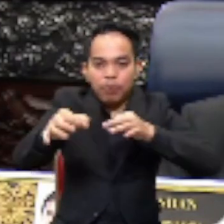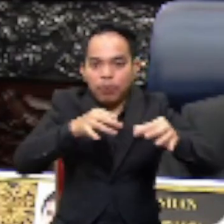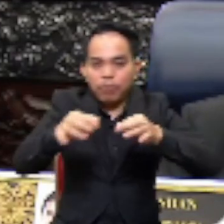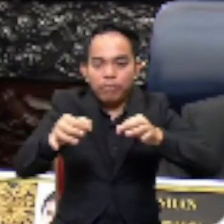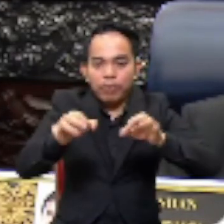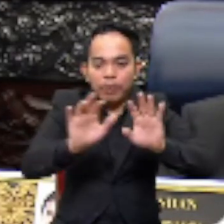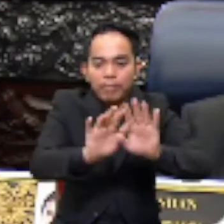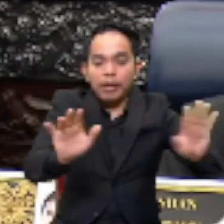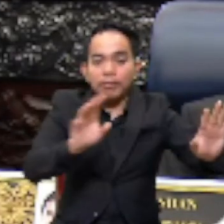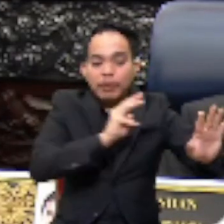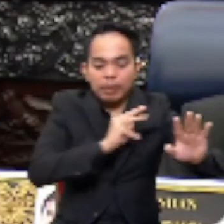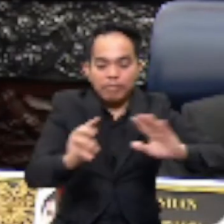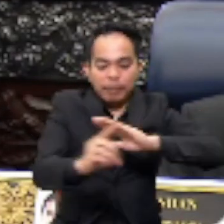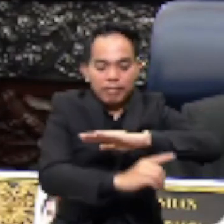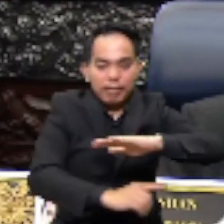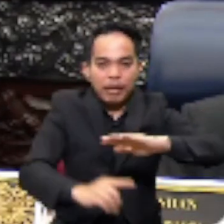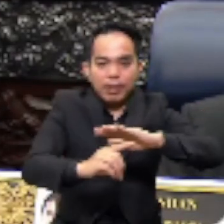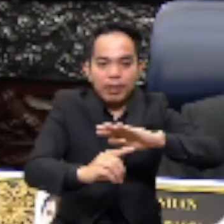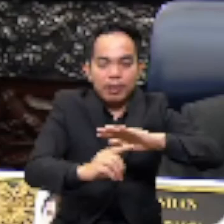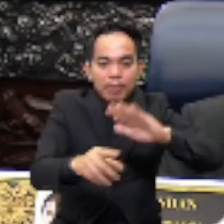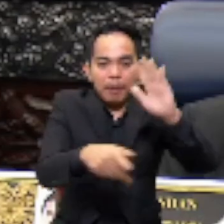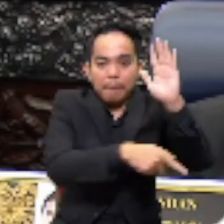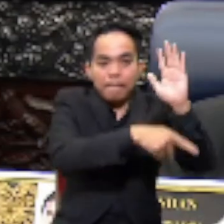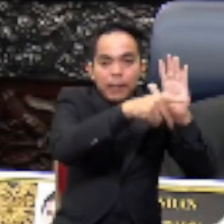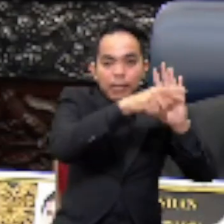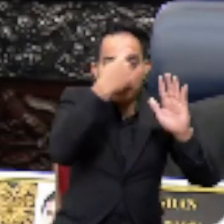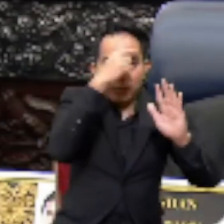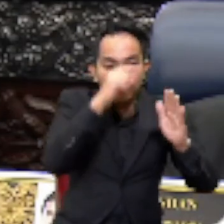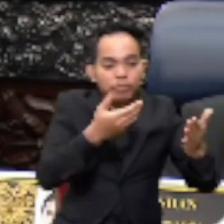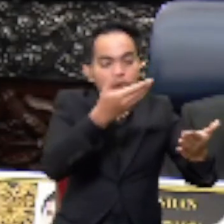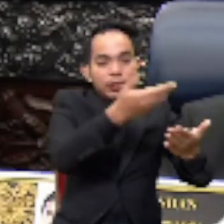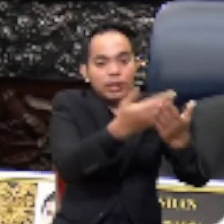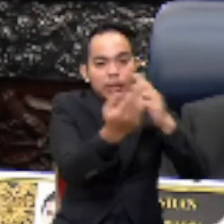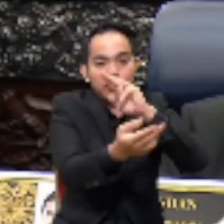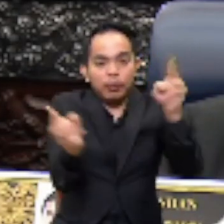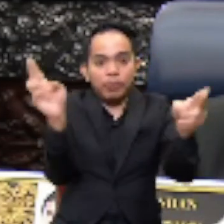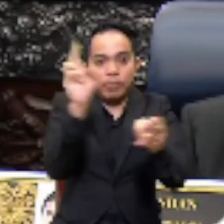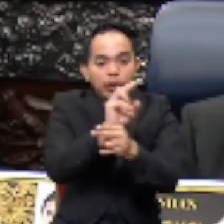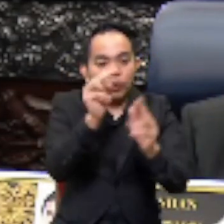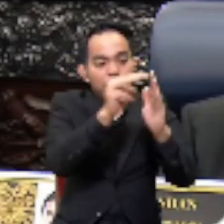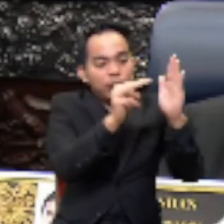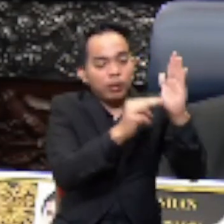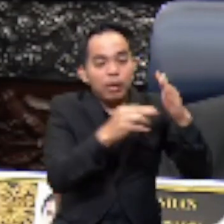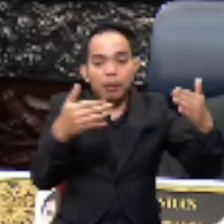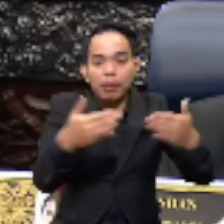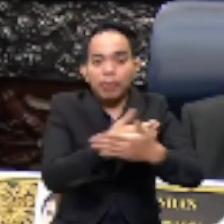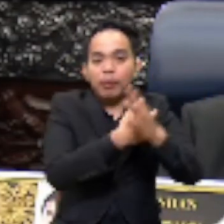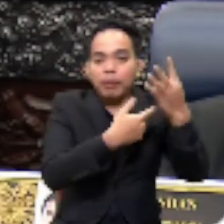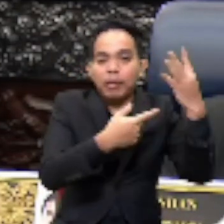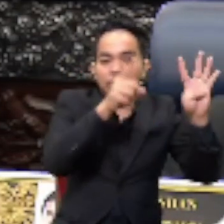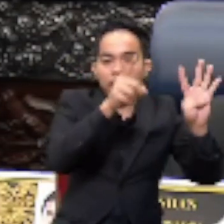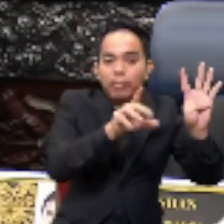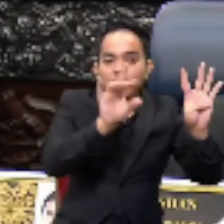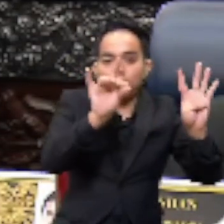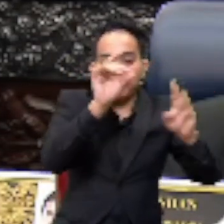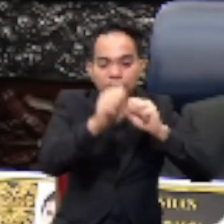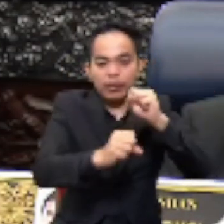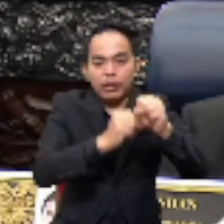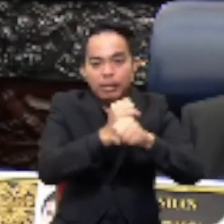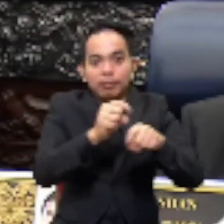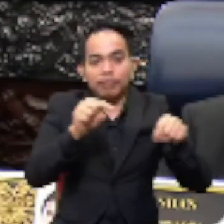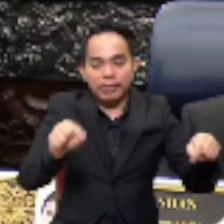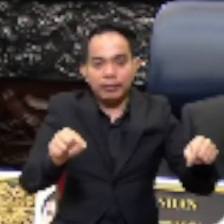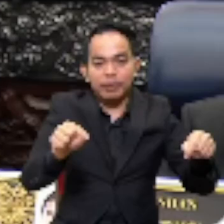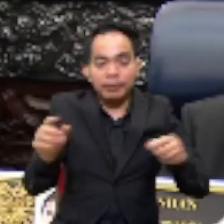jemaah menteri dasar kepada kabinet bagi cadangan penggubalan undang-undang baru ini pada 14 ogos tahun ini